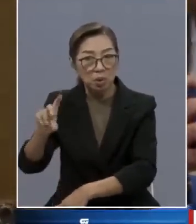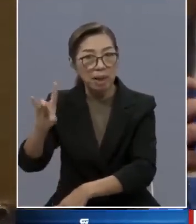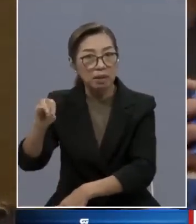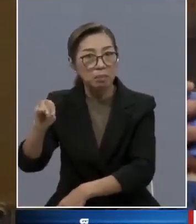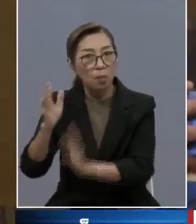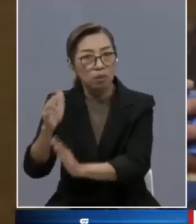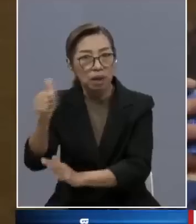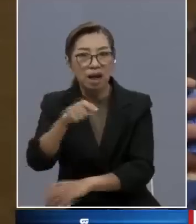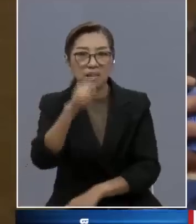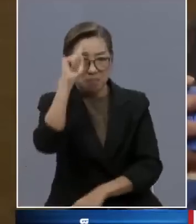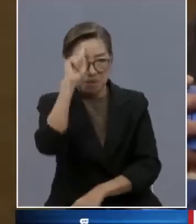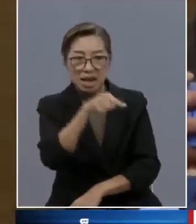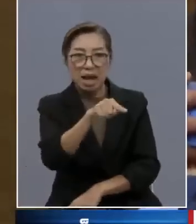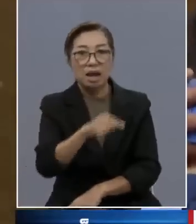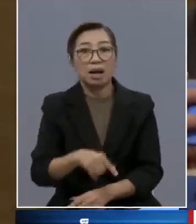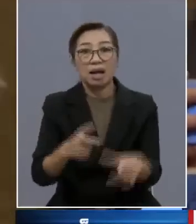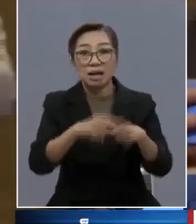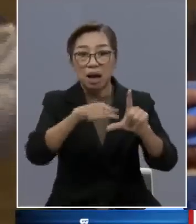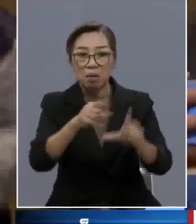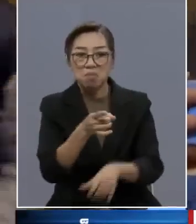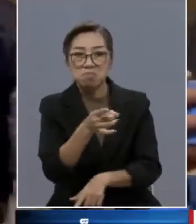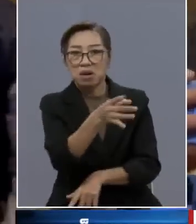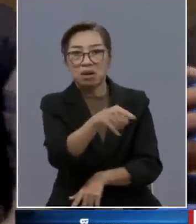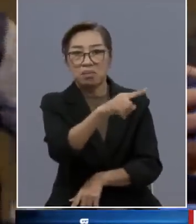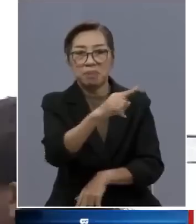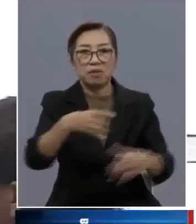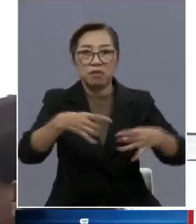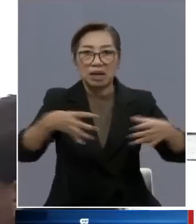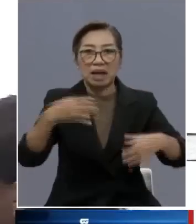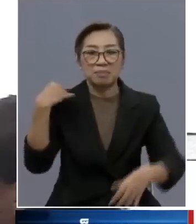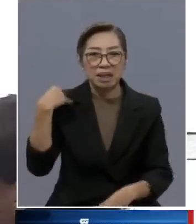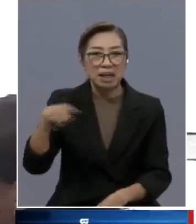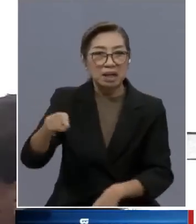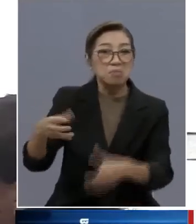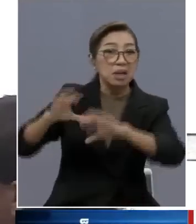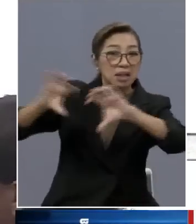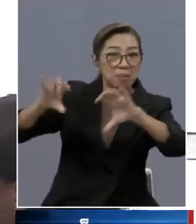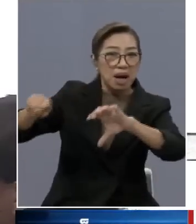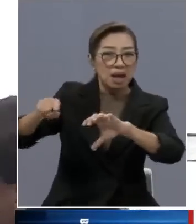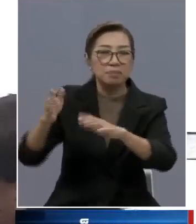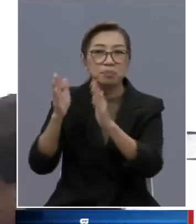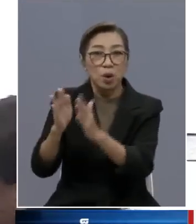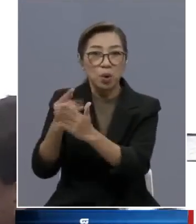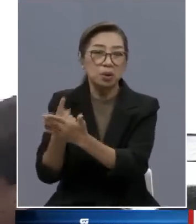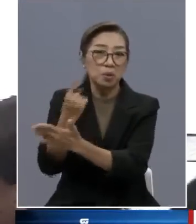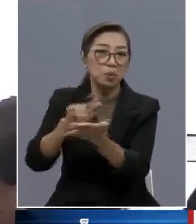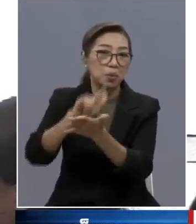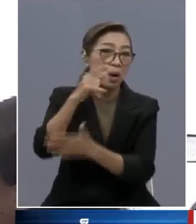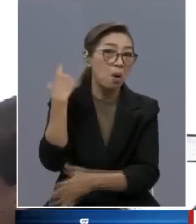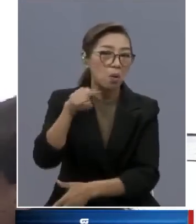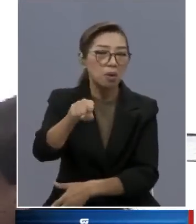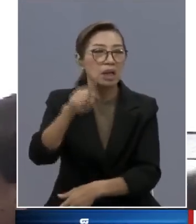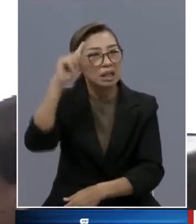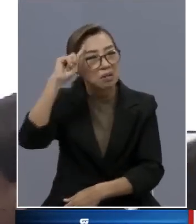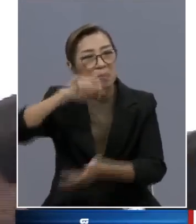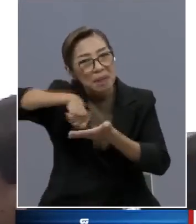คุณชูวิทย์บอกว่าการเดินทางไปตั้งรัฐบาลที่ฮ่องกงเนี่ยจริงๆแล้วไม่ได้ไปไหว้พระนะครับไปกินอาหารไปพูดคุยกันถึงสูตร280เสีย